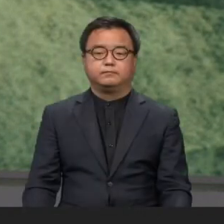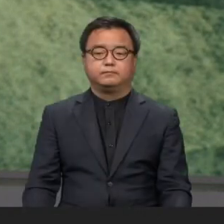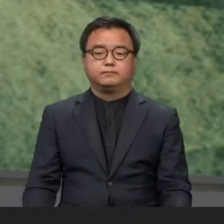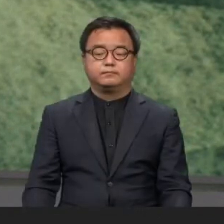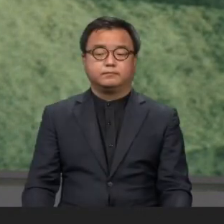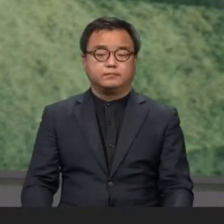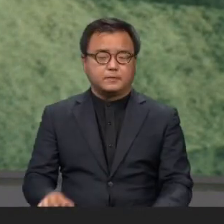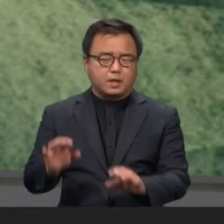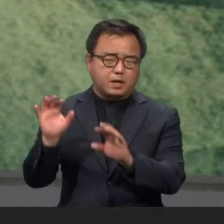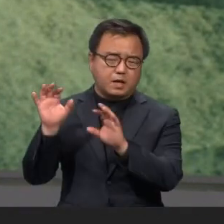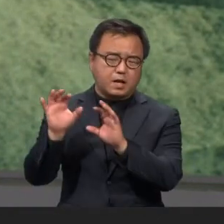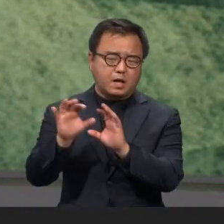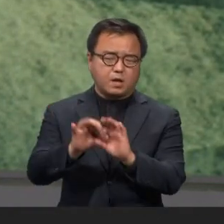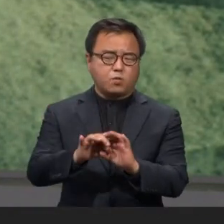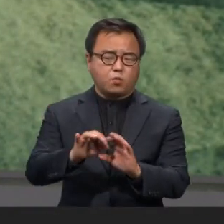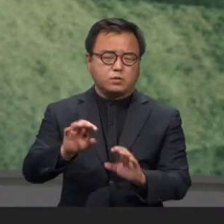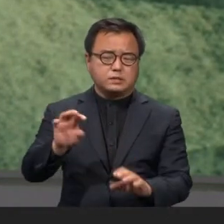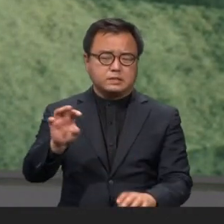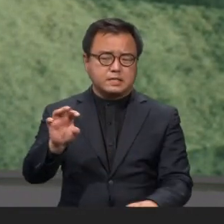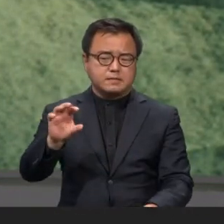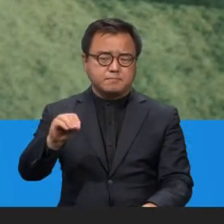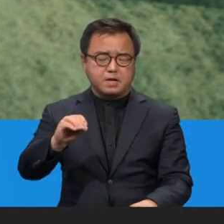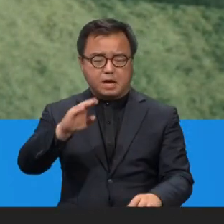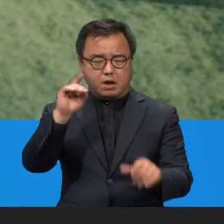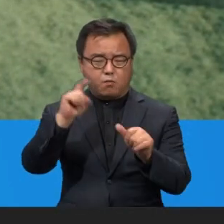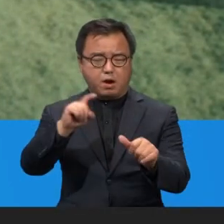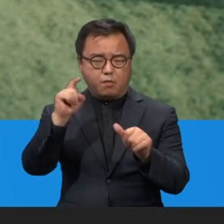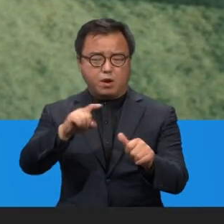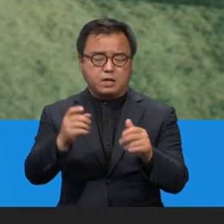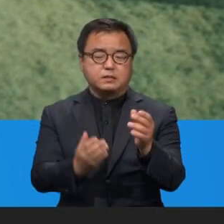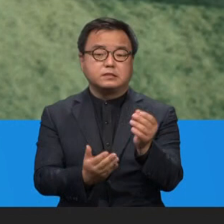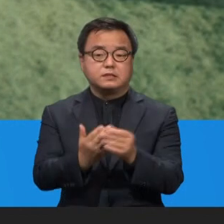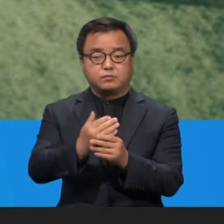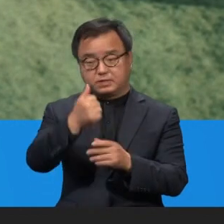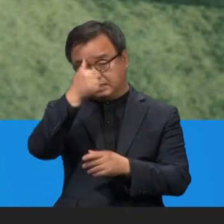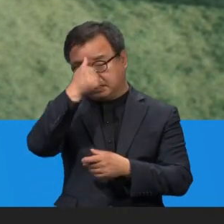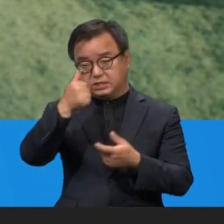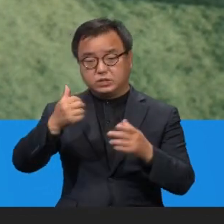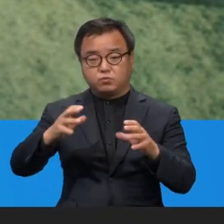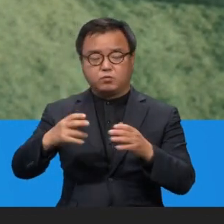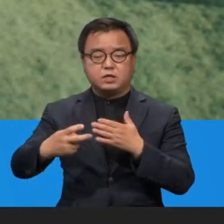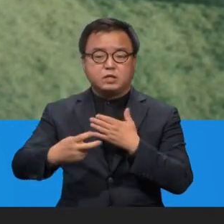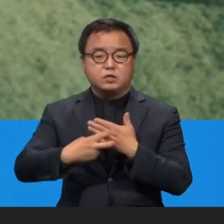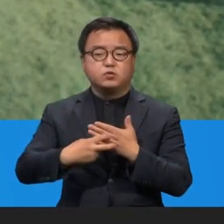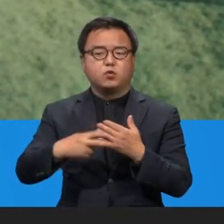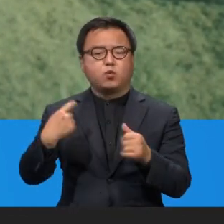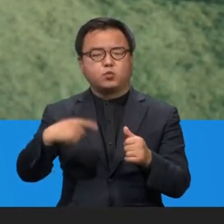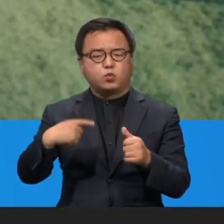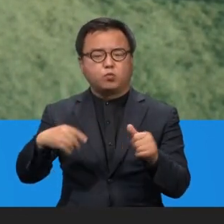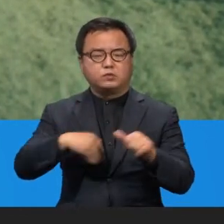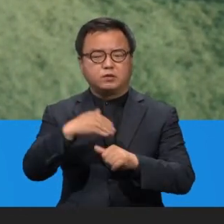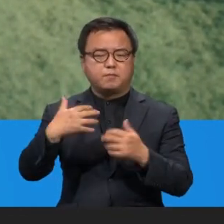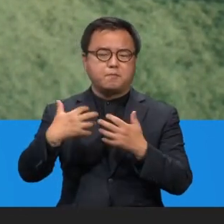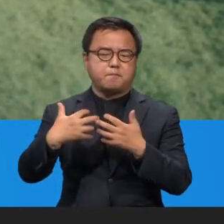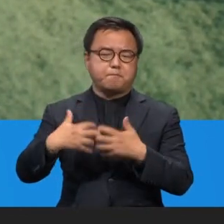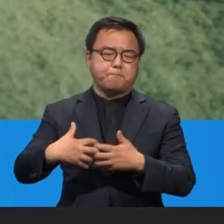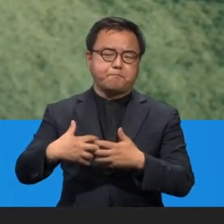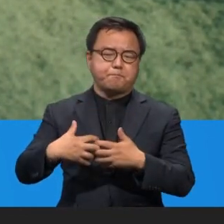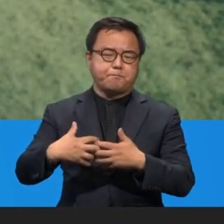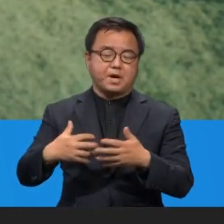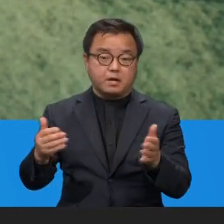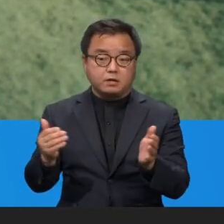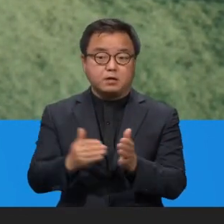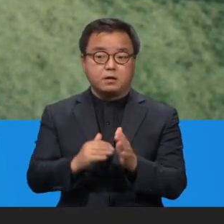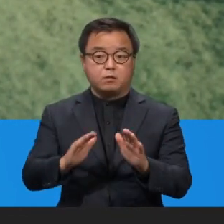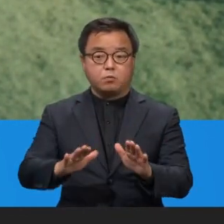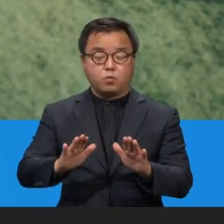내 연일 40만명이 넘는 확진 자가 나오는 인도에선 의료 뿐만 아니라 현재의 교육 분야도 마비되고 있는데요 오늘 글로벌 뉴스